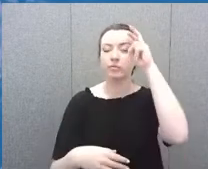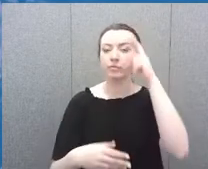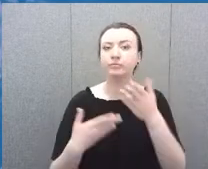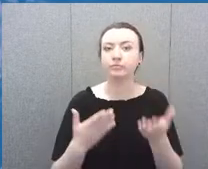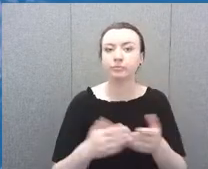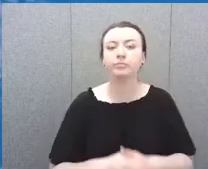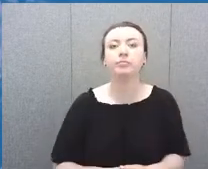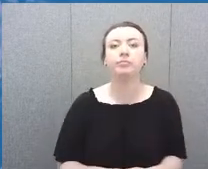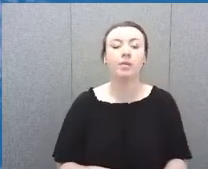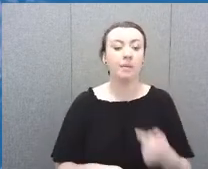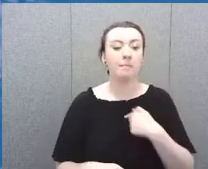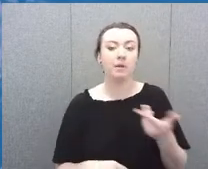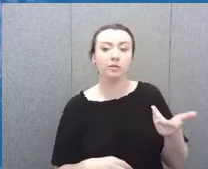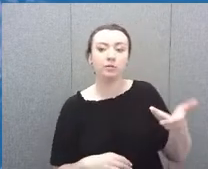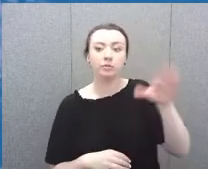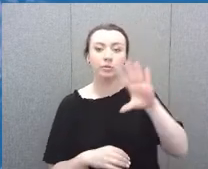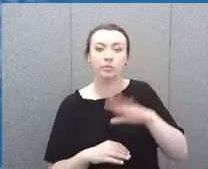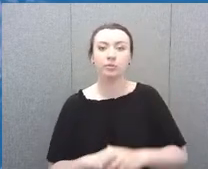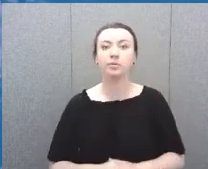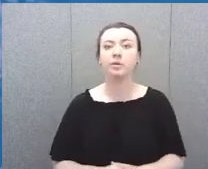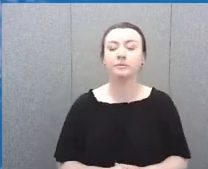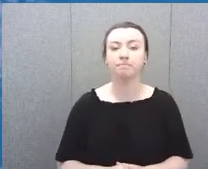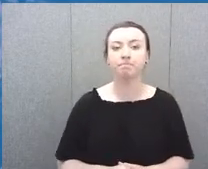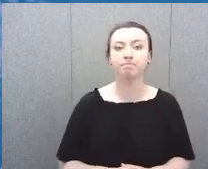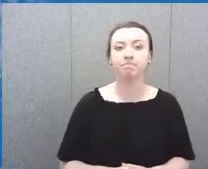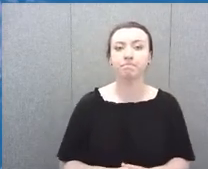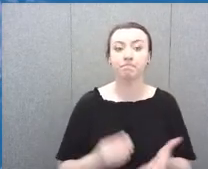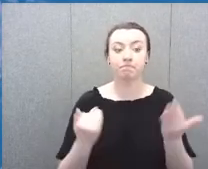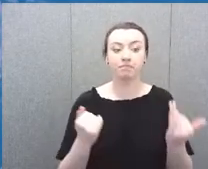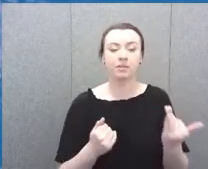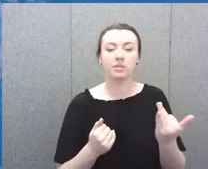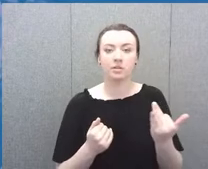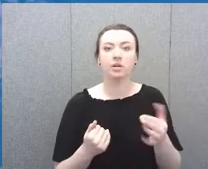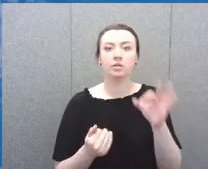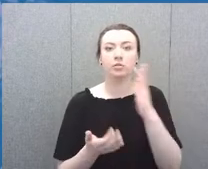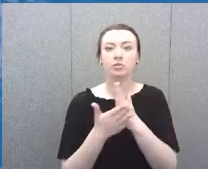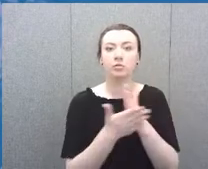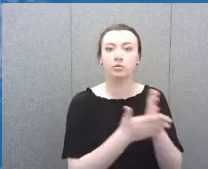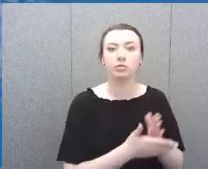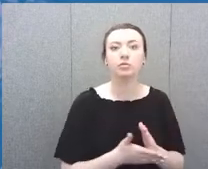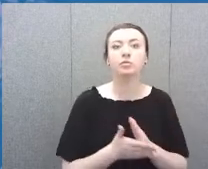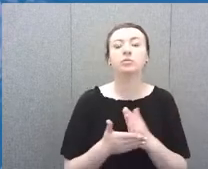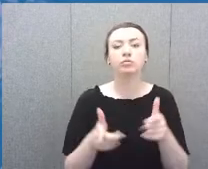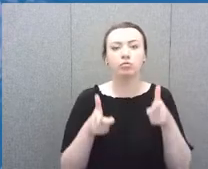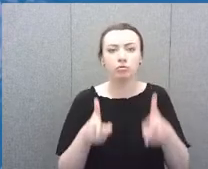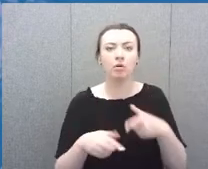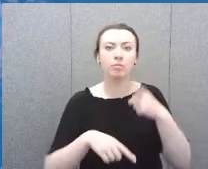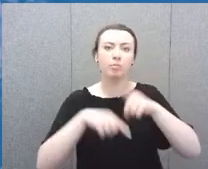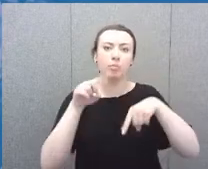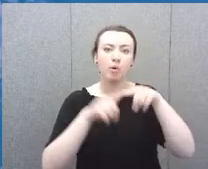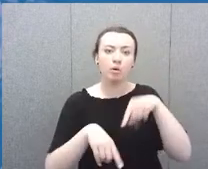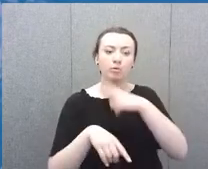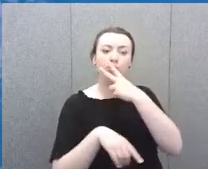про реальные политические перспективы, говоря про